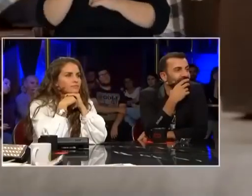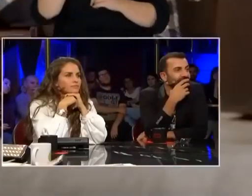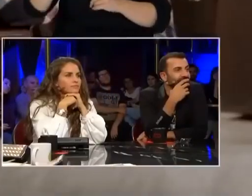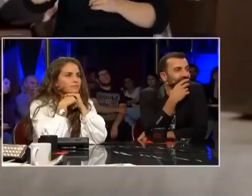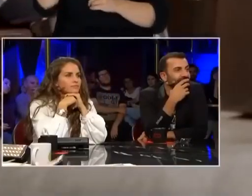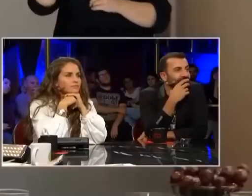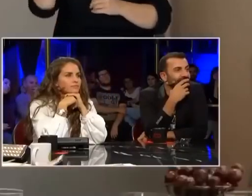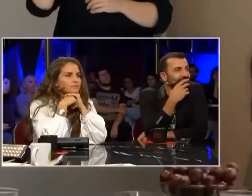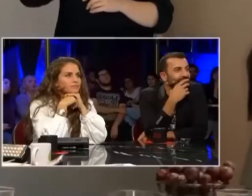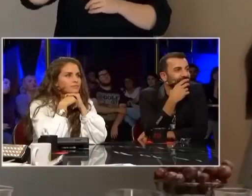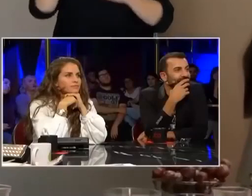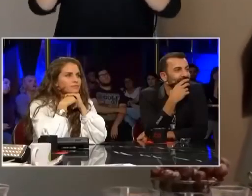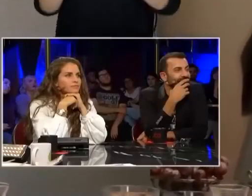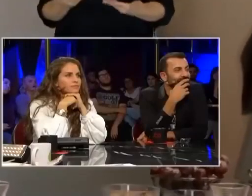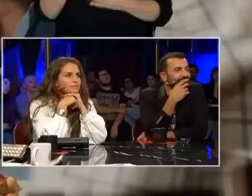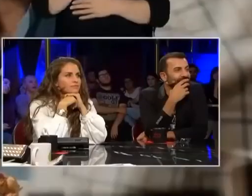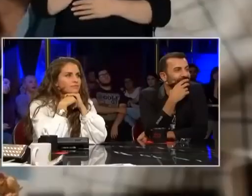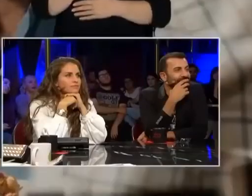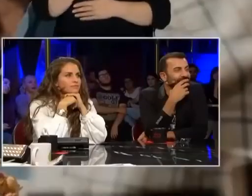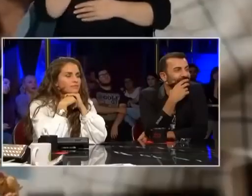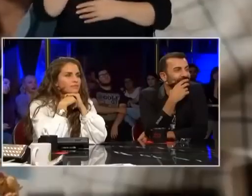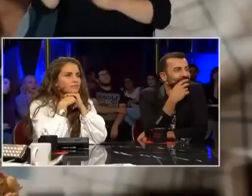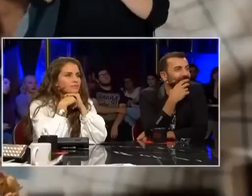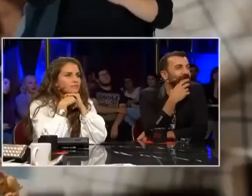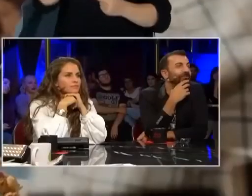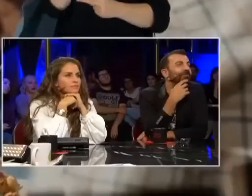yöneticilik teklif ettiler. Ben de hemen kabul ettim tabii. Ben bu